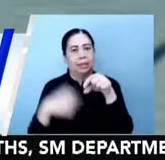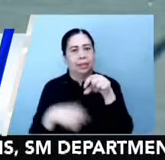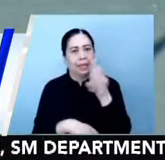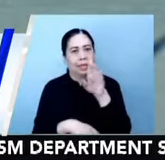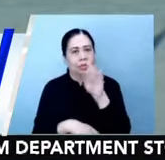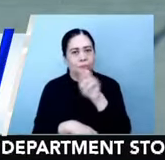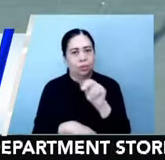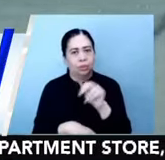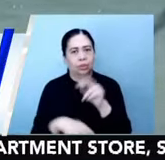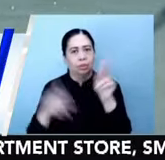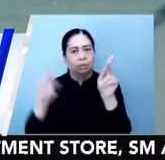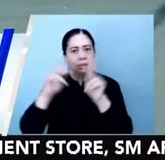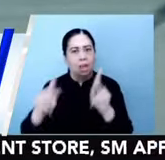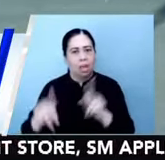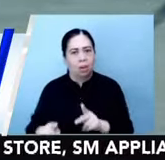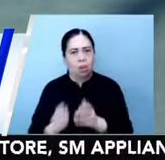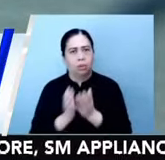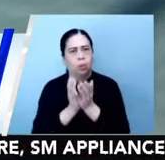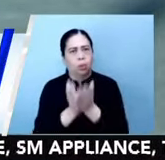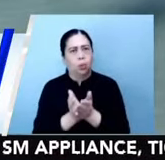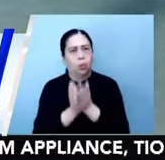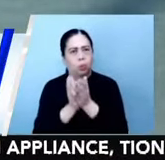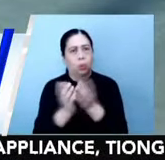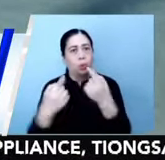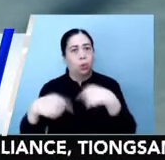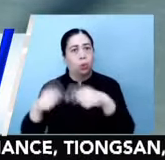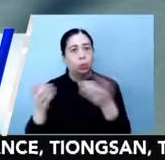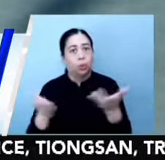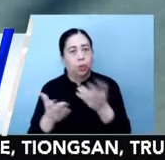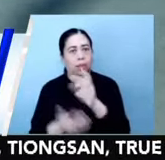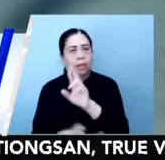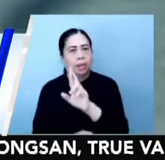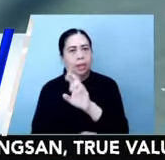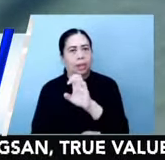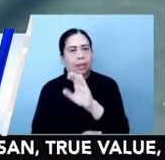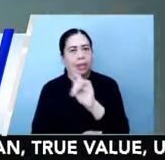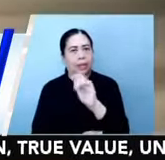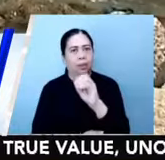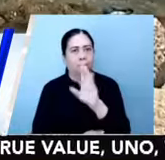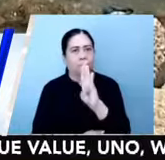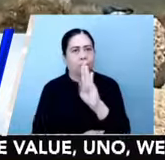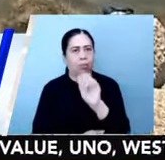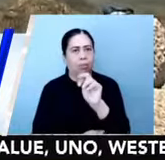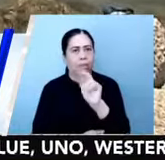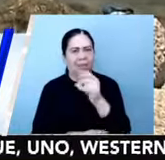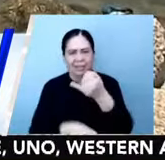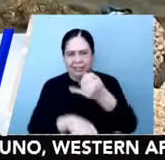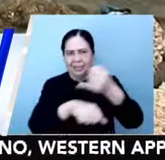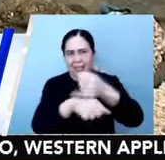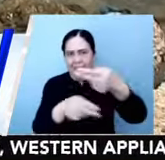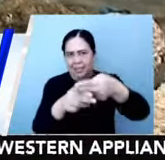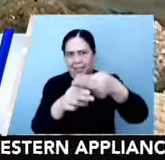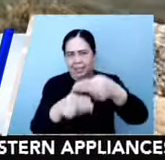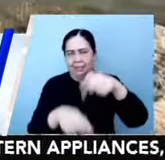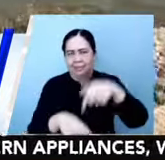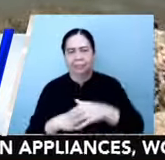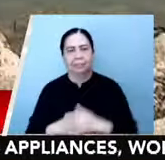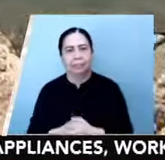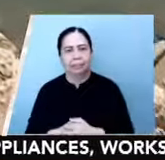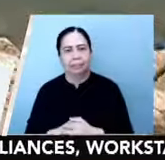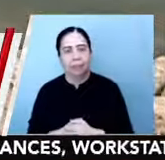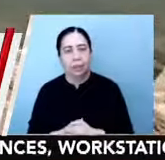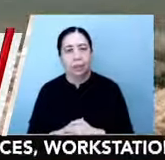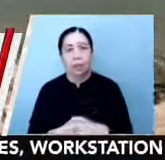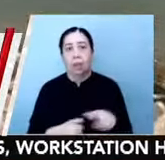binubunong paglalayag papuntang Recto Bank kahit patsyambahan kung kikita sila. Pangingisda ang kinabubuhay ng marami dito sa